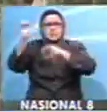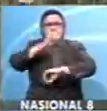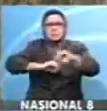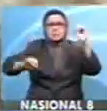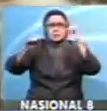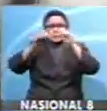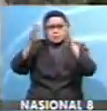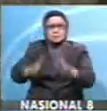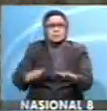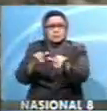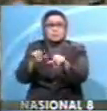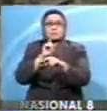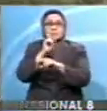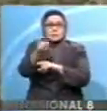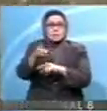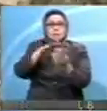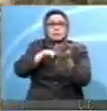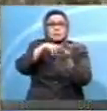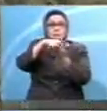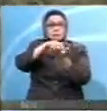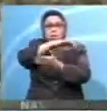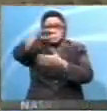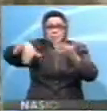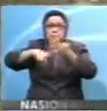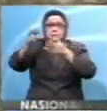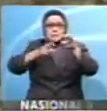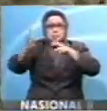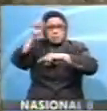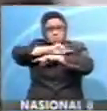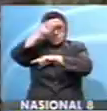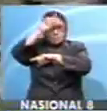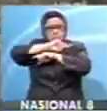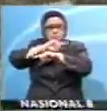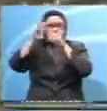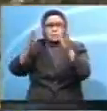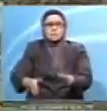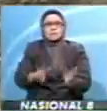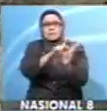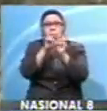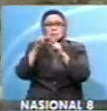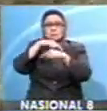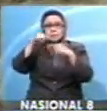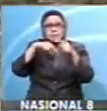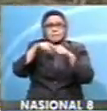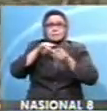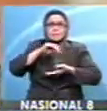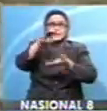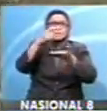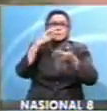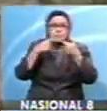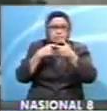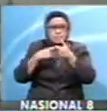sekaligus melumpuhkan segala urusan harian penduduknya apabila bekalan elektrik dan air terputus hampir